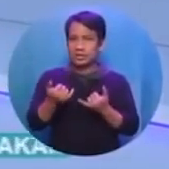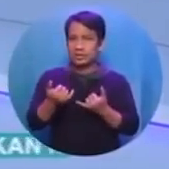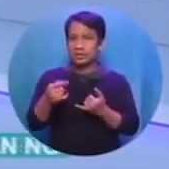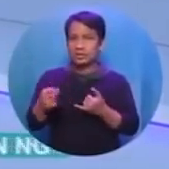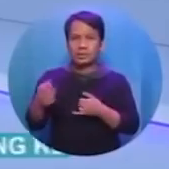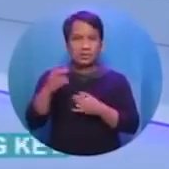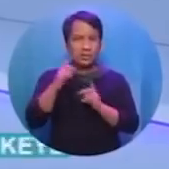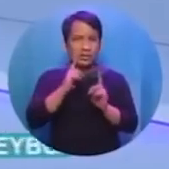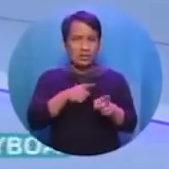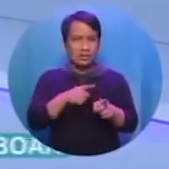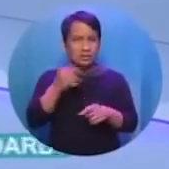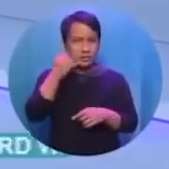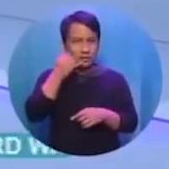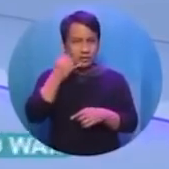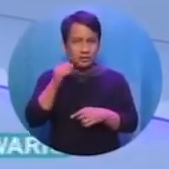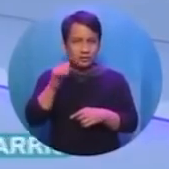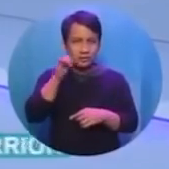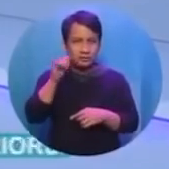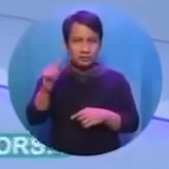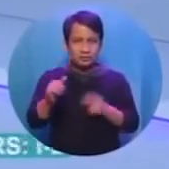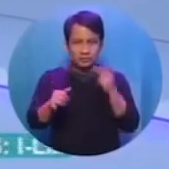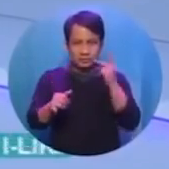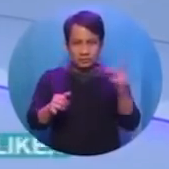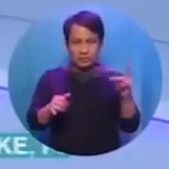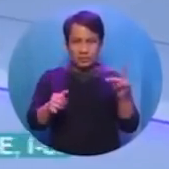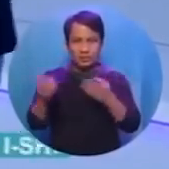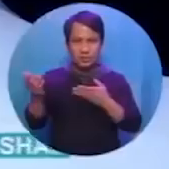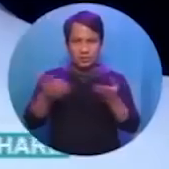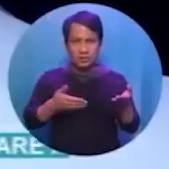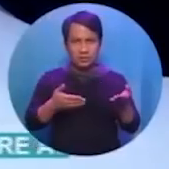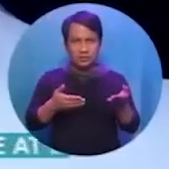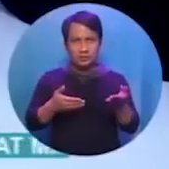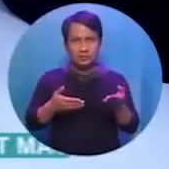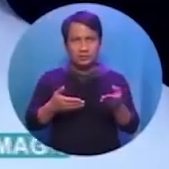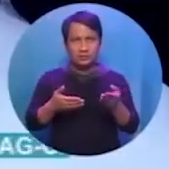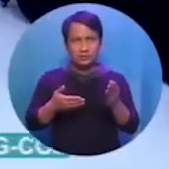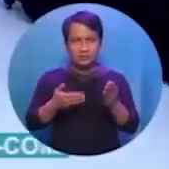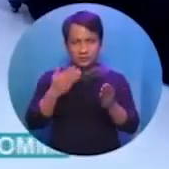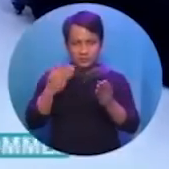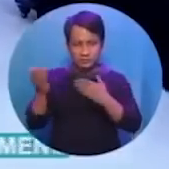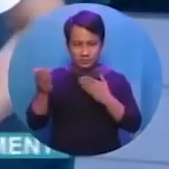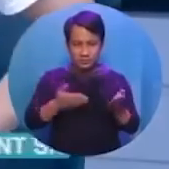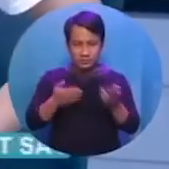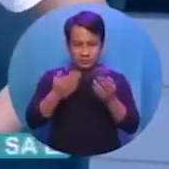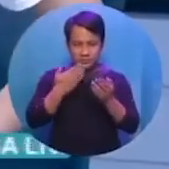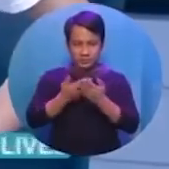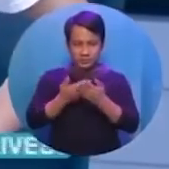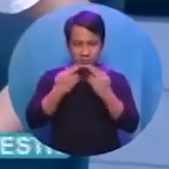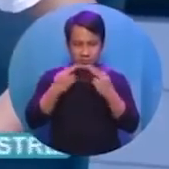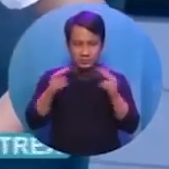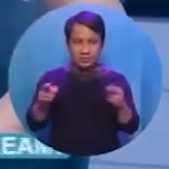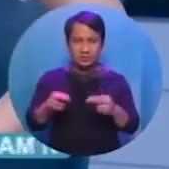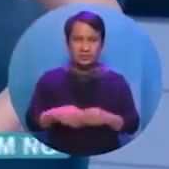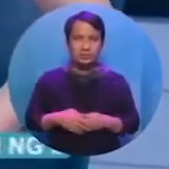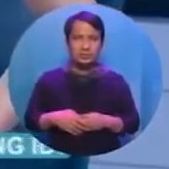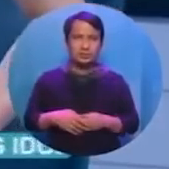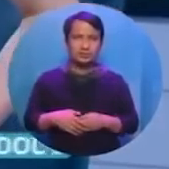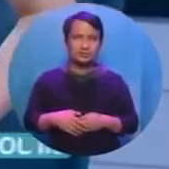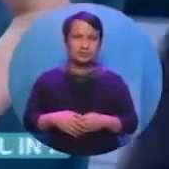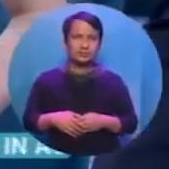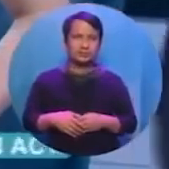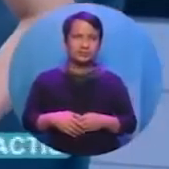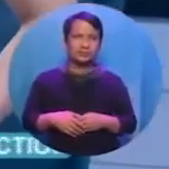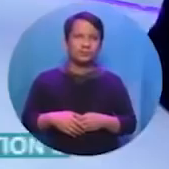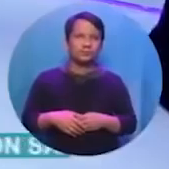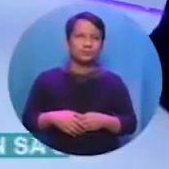matatawagan ni Yumi and Yuki, anong tawag sa inyong dalawa? Bearer of good news. Para kang kambal, bearer of good